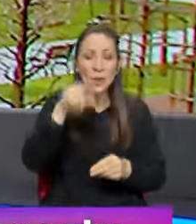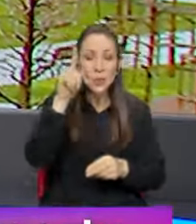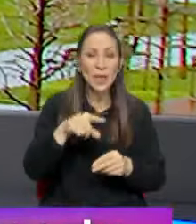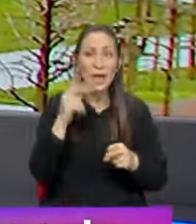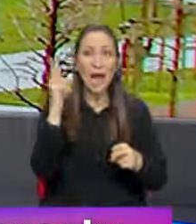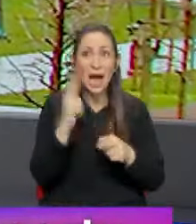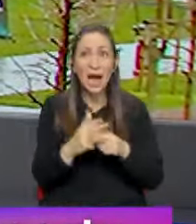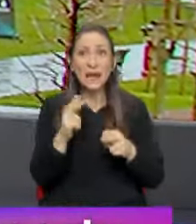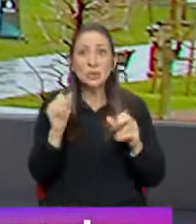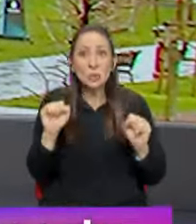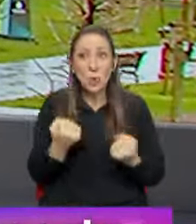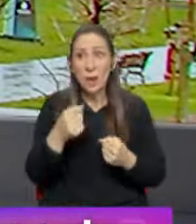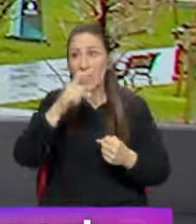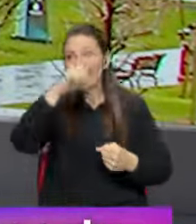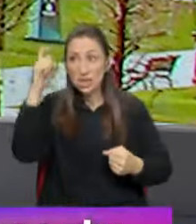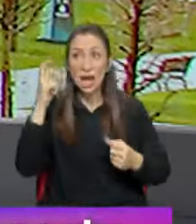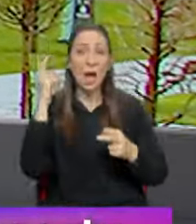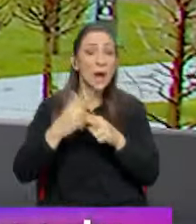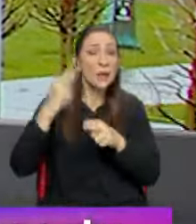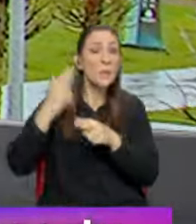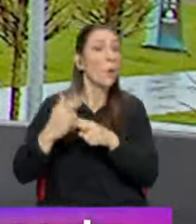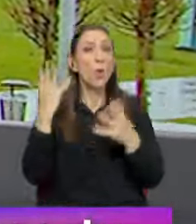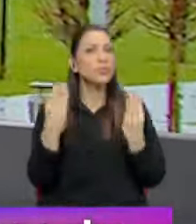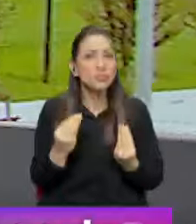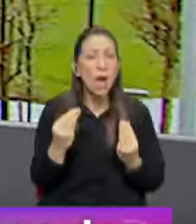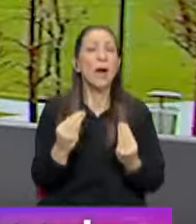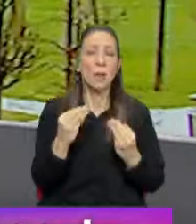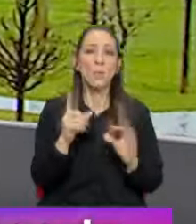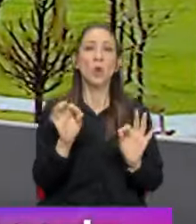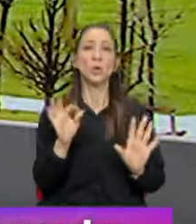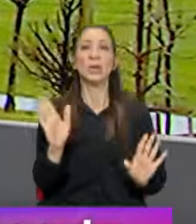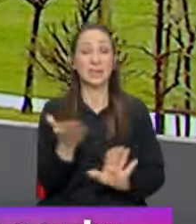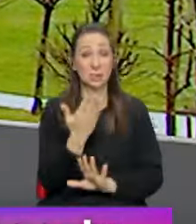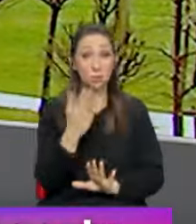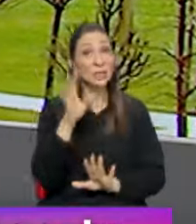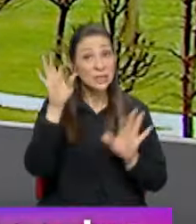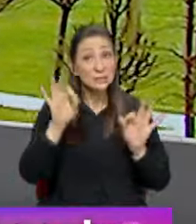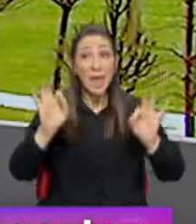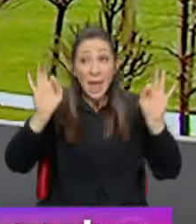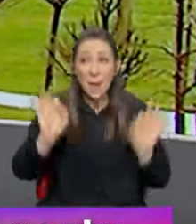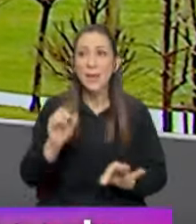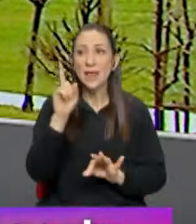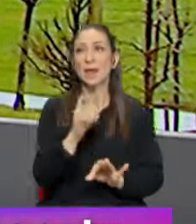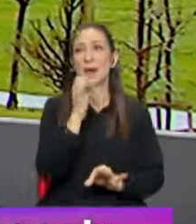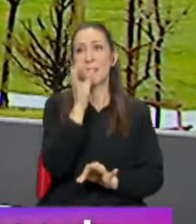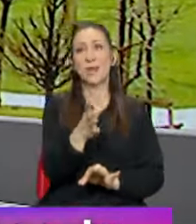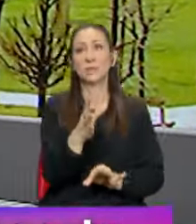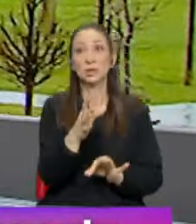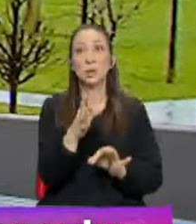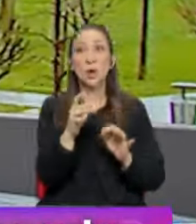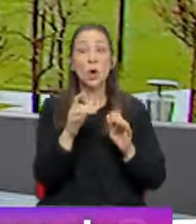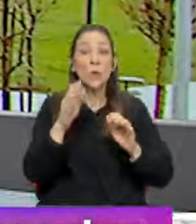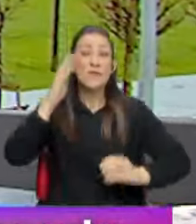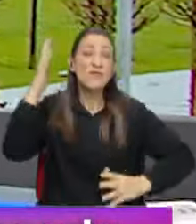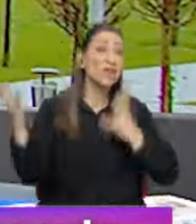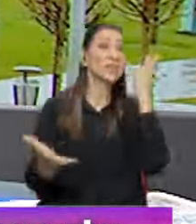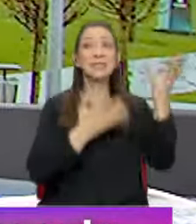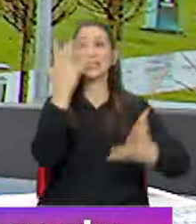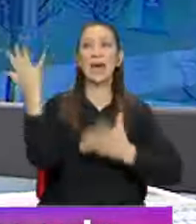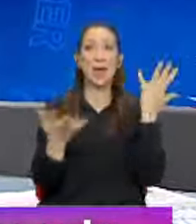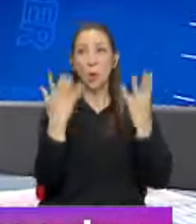günlerden ani soğumalar, ani ısınmalar böyle günlerden de geçiyoruz. Şimdi hemen ilk haberimiz o zaman kopan fırtınalar